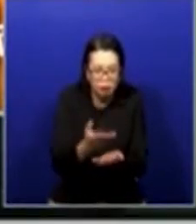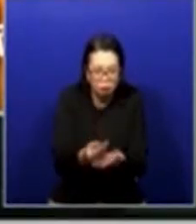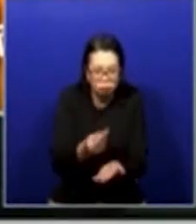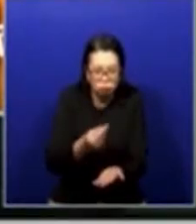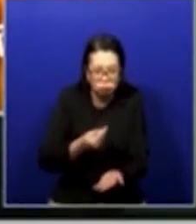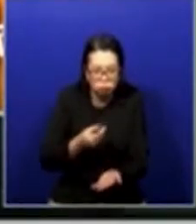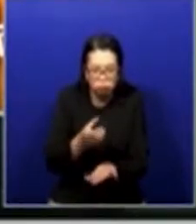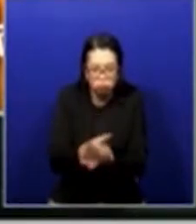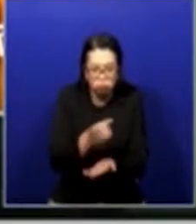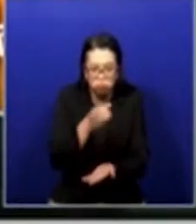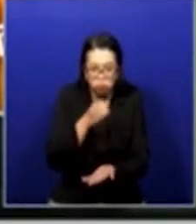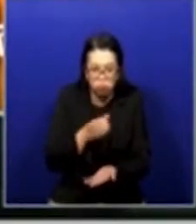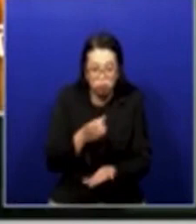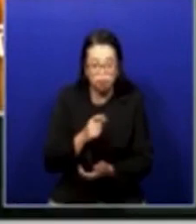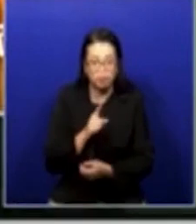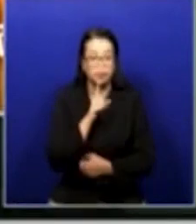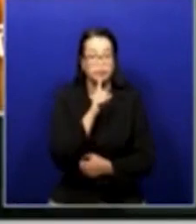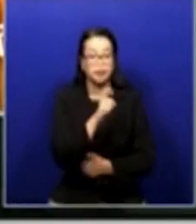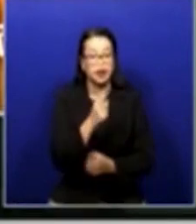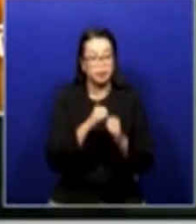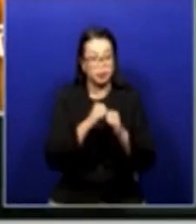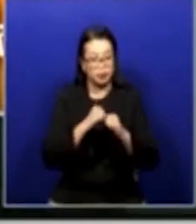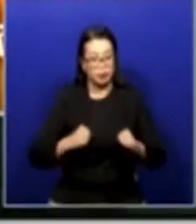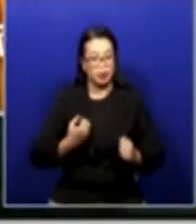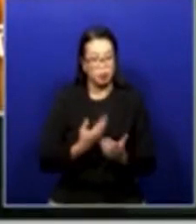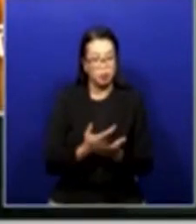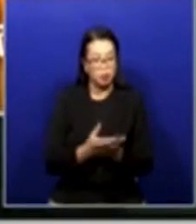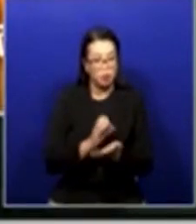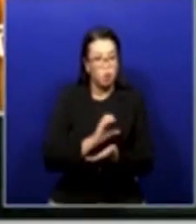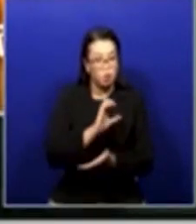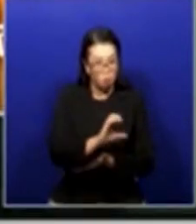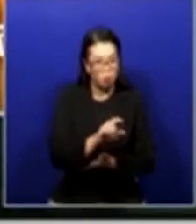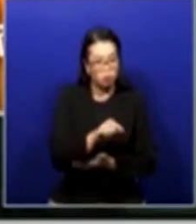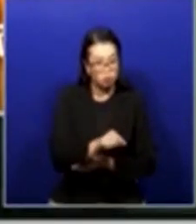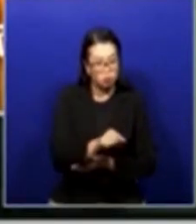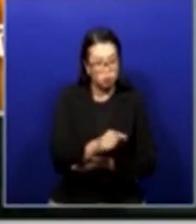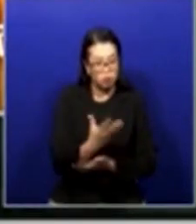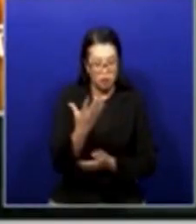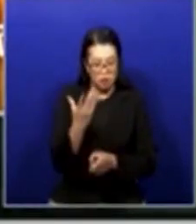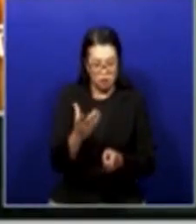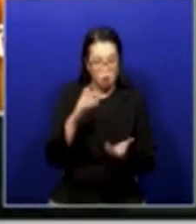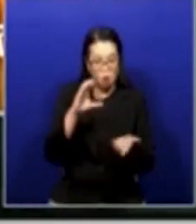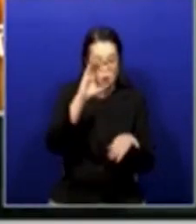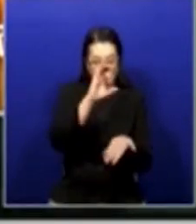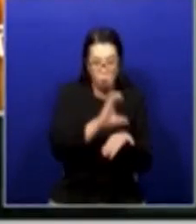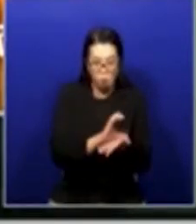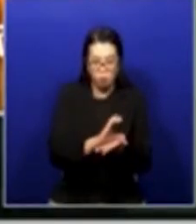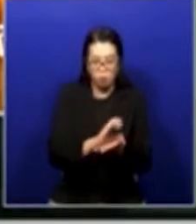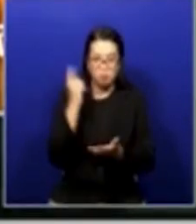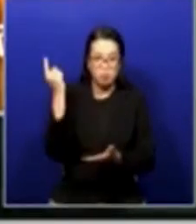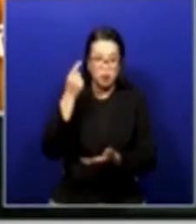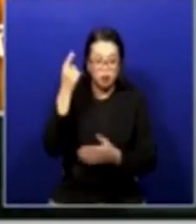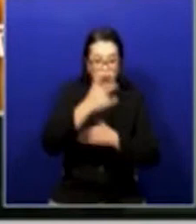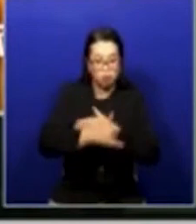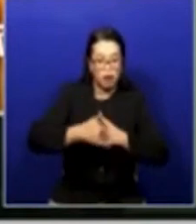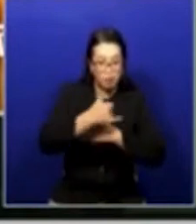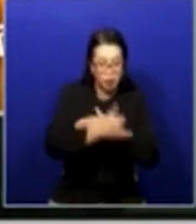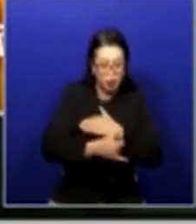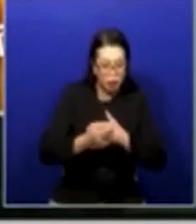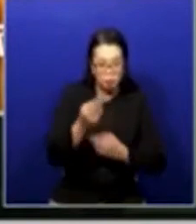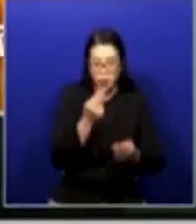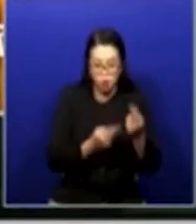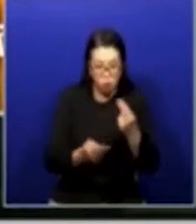ท่านหันไปถามสำนักงบประมาณว่าเหลือกว่า1,000 ล้านนั้นเป็นไปตามมติครม.หรือ